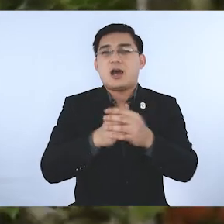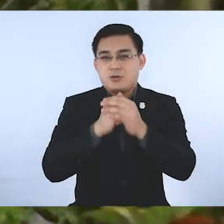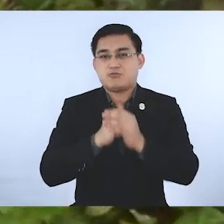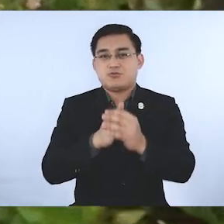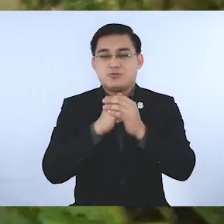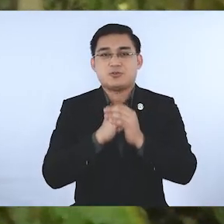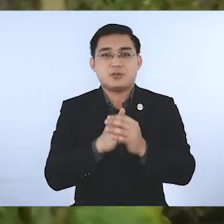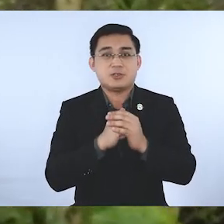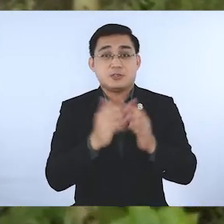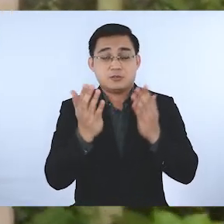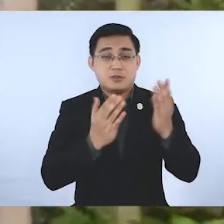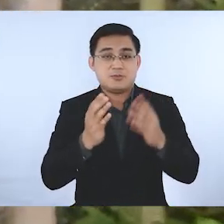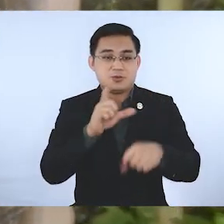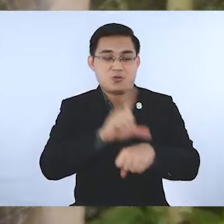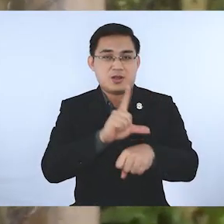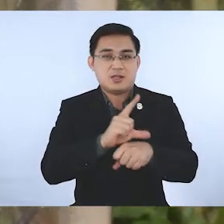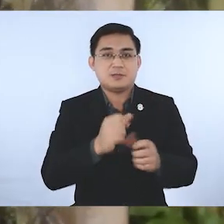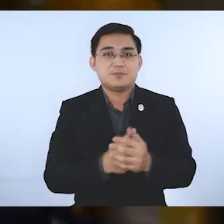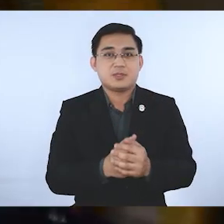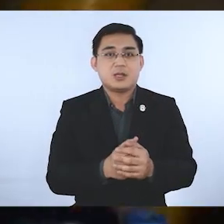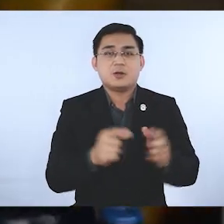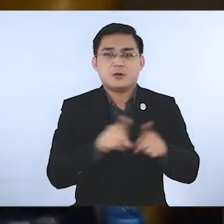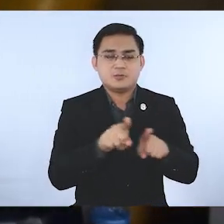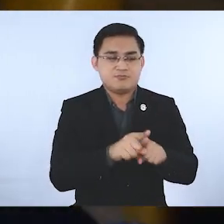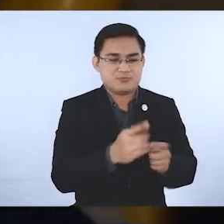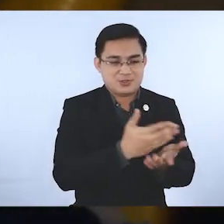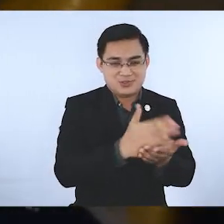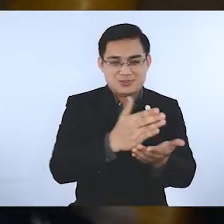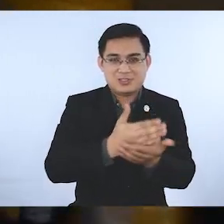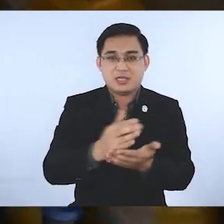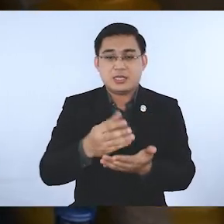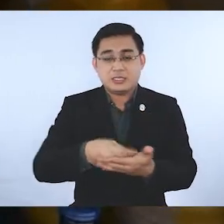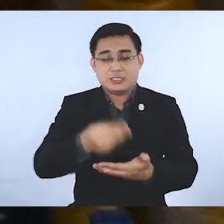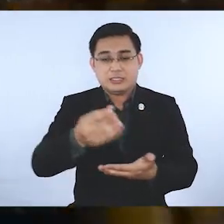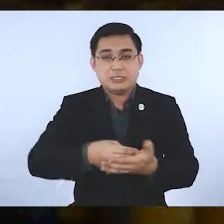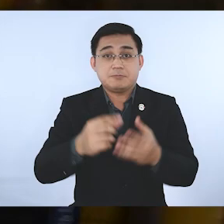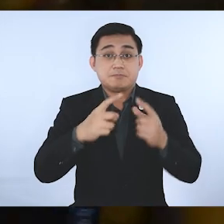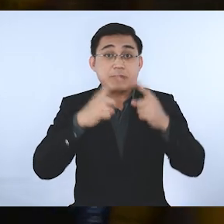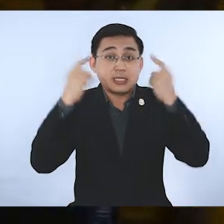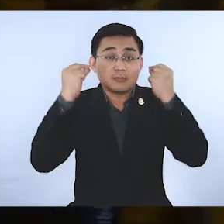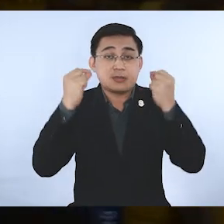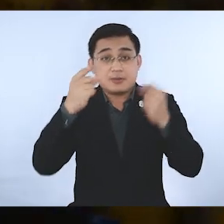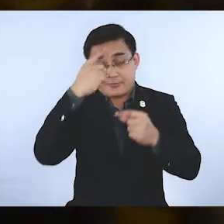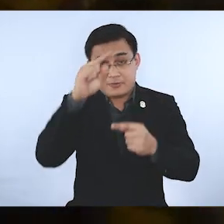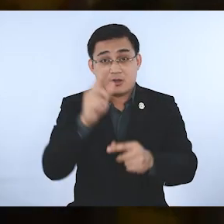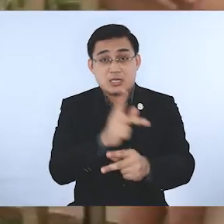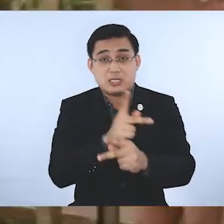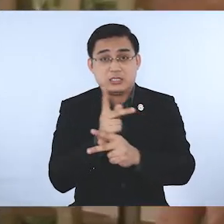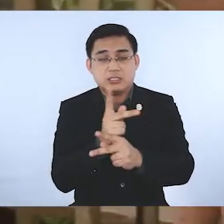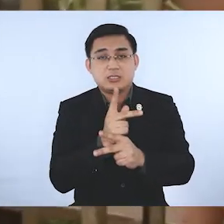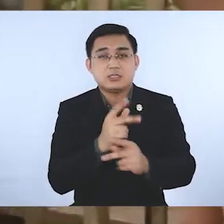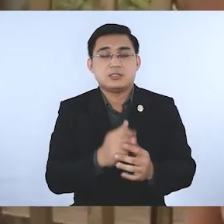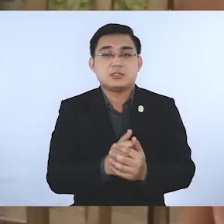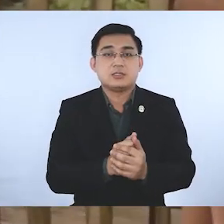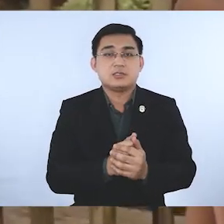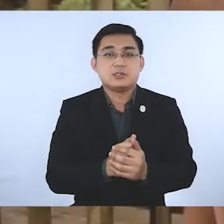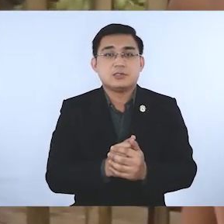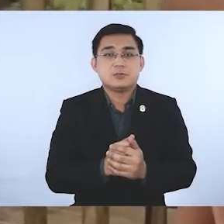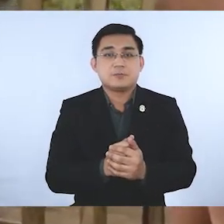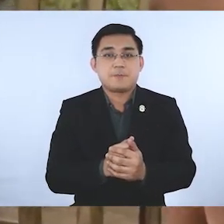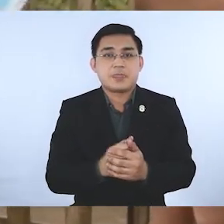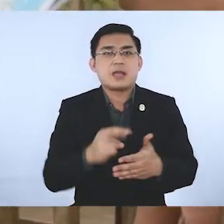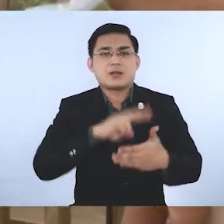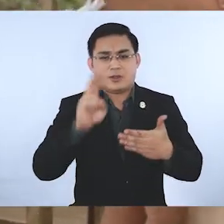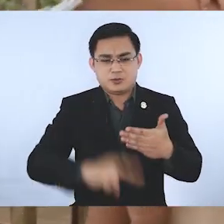Kasama din na ipinamahagi ng mga kapatid ang mga face mask bilang pag-iingat na rin sa pandemya. Nagdulot